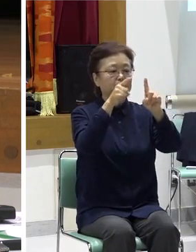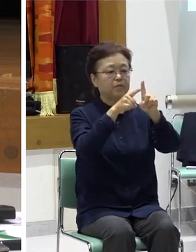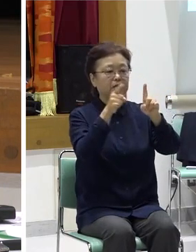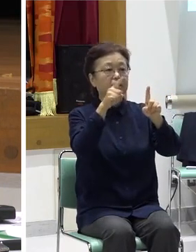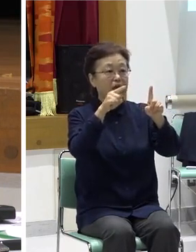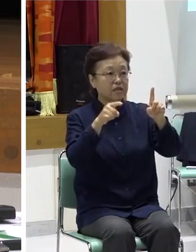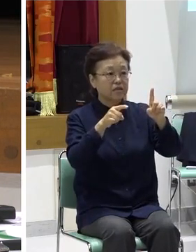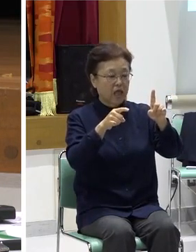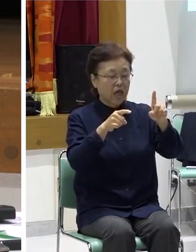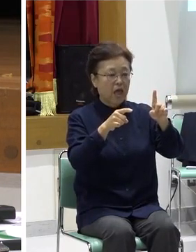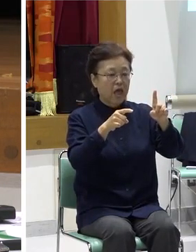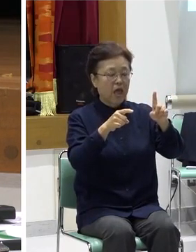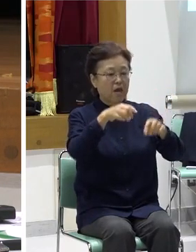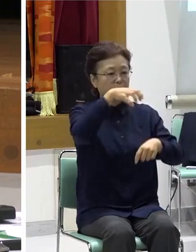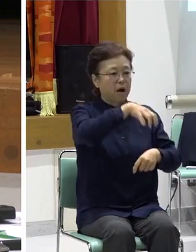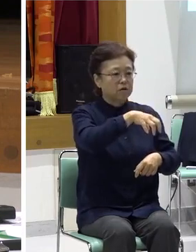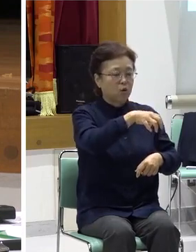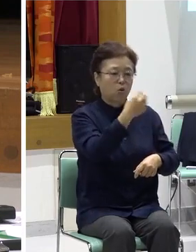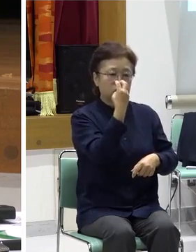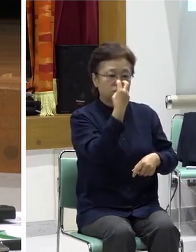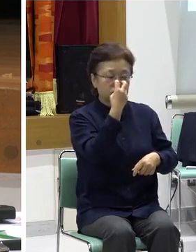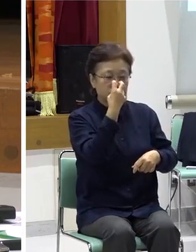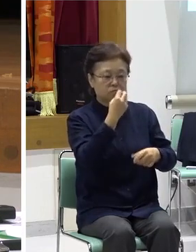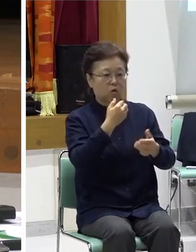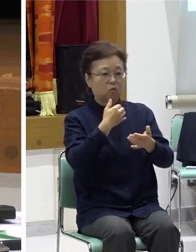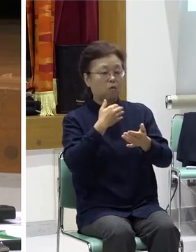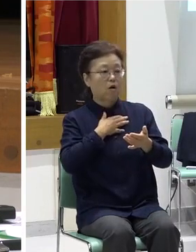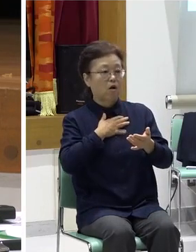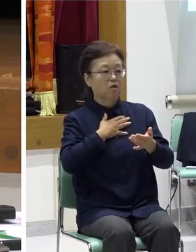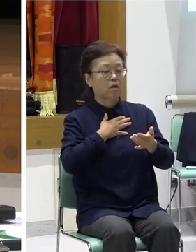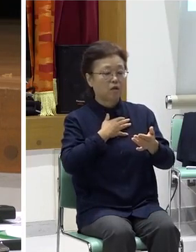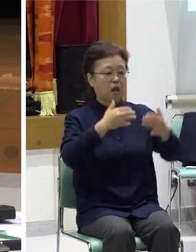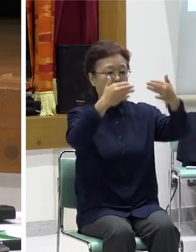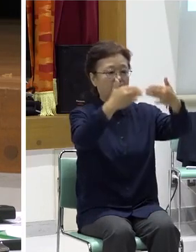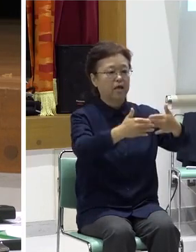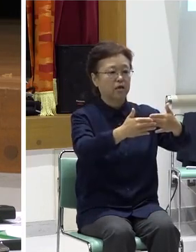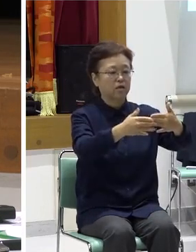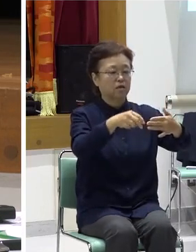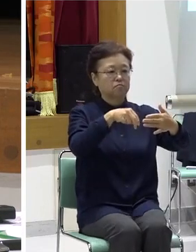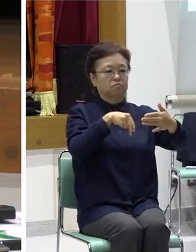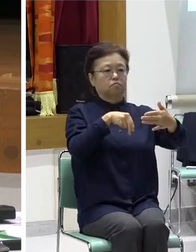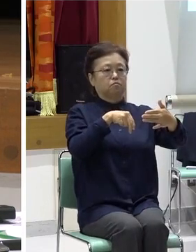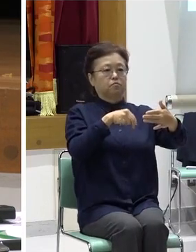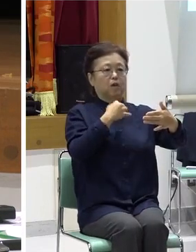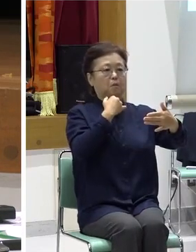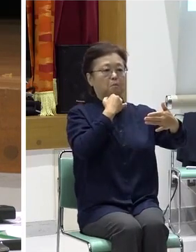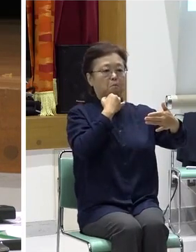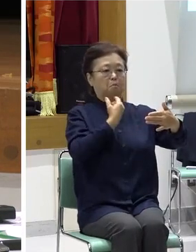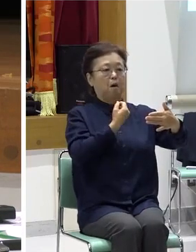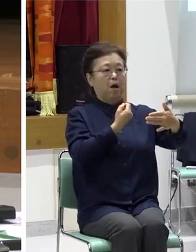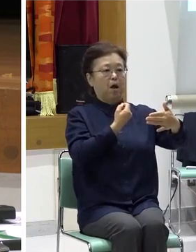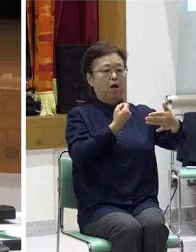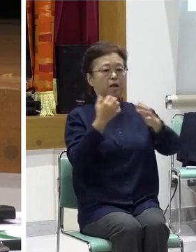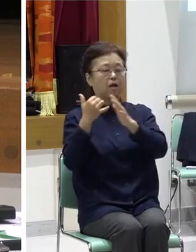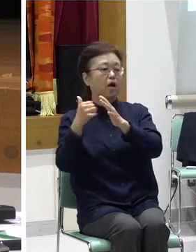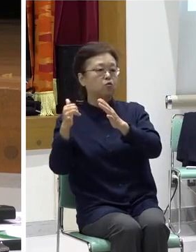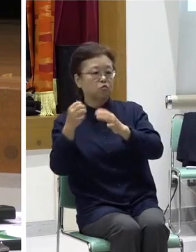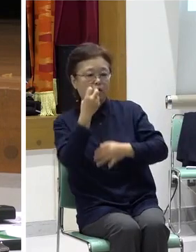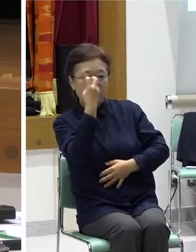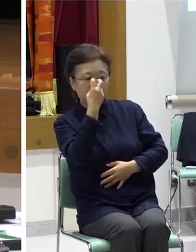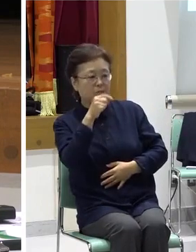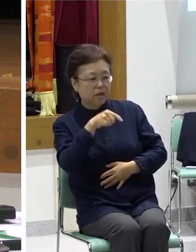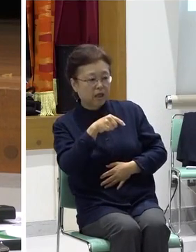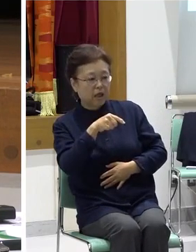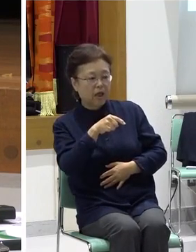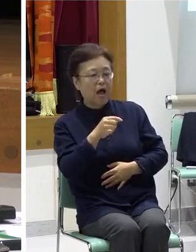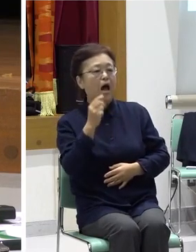があって、ちょうど事業所を利用する前、ちょうどこちらに、来られるっていう、その途中だったんですけど、多分お金が切れてるか